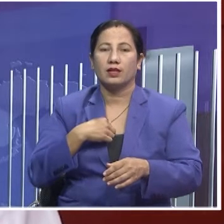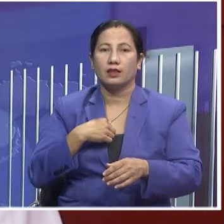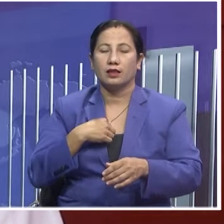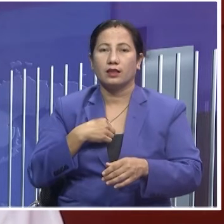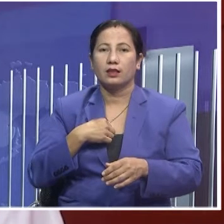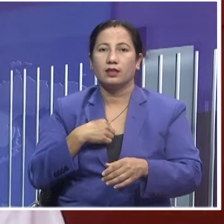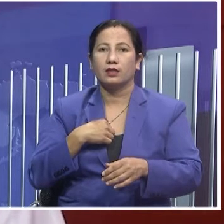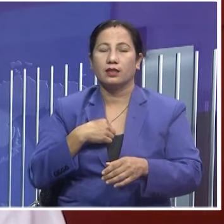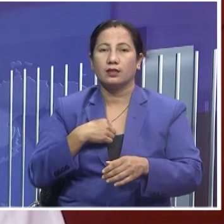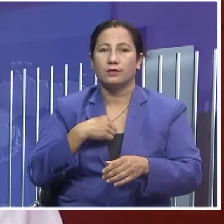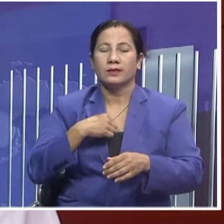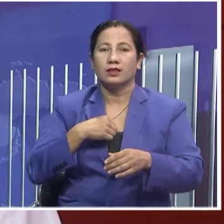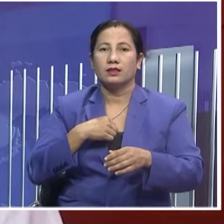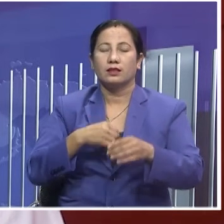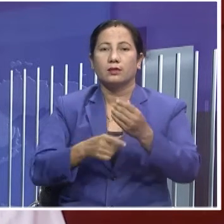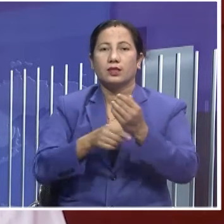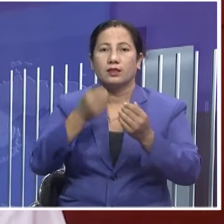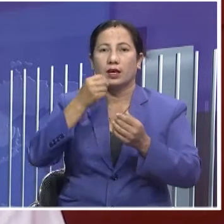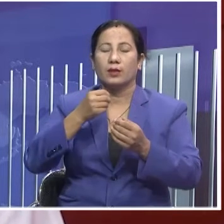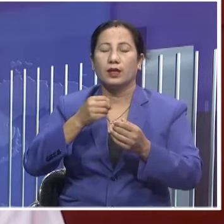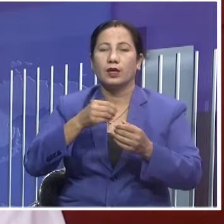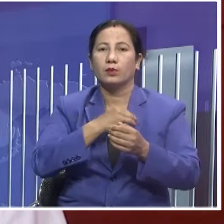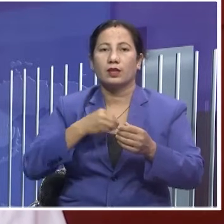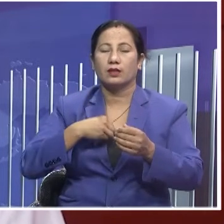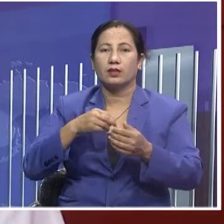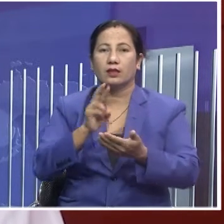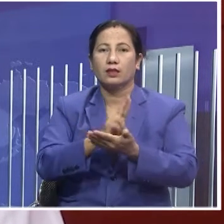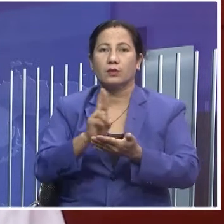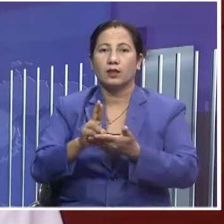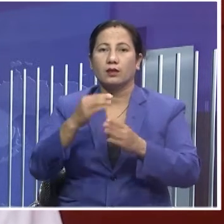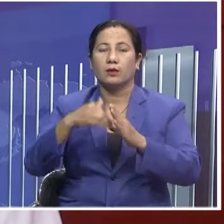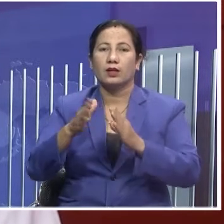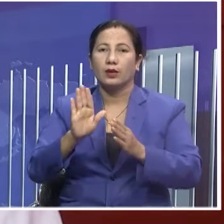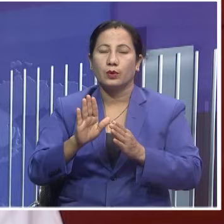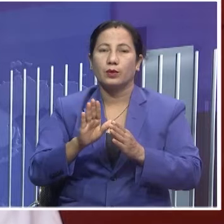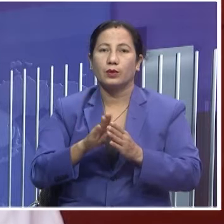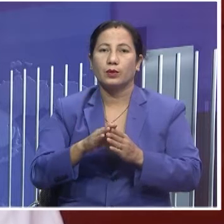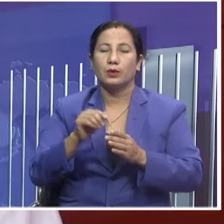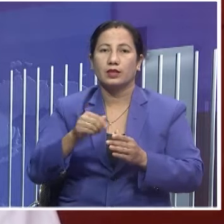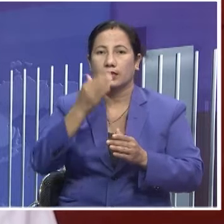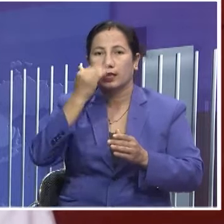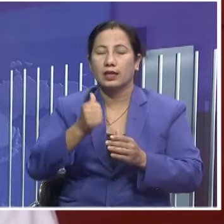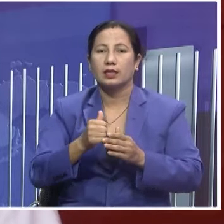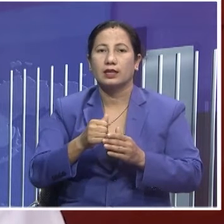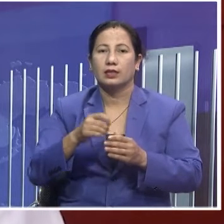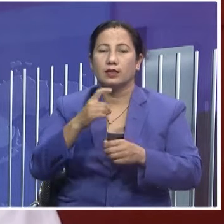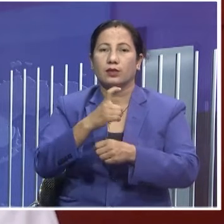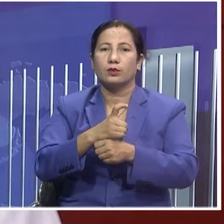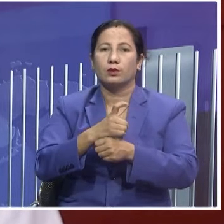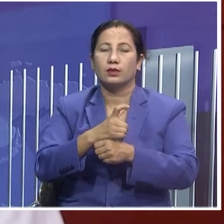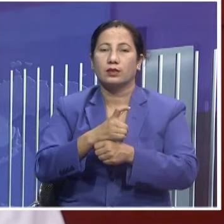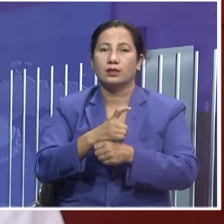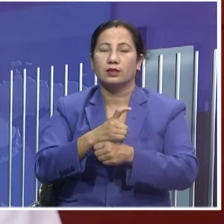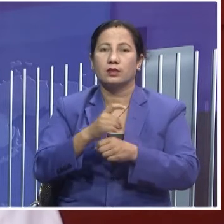प्राथमिक उपचार गरेर तुरुन्तै हायर सेन्टर भैरहवामा चाहिँ पठायौँ। यसका कारण गुल्मी जिल्ला विभिन्न